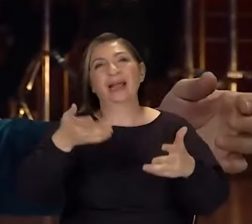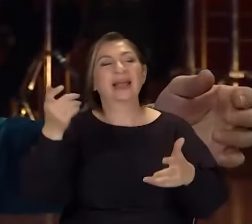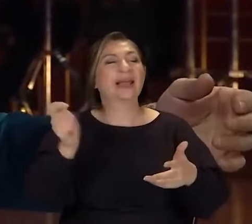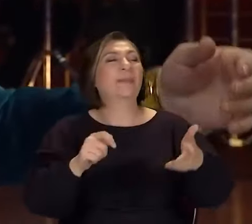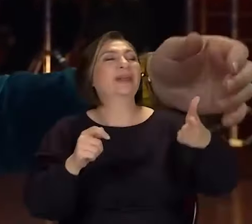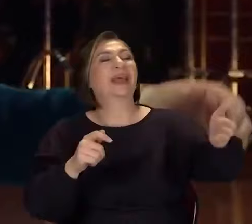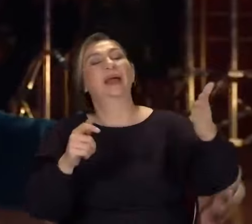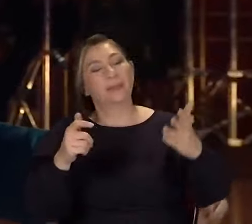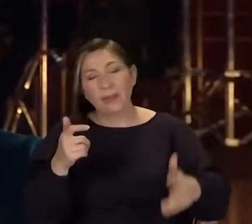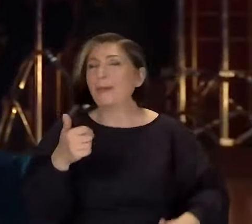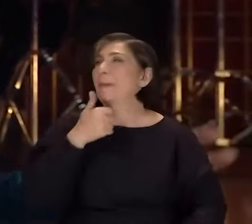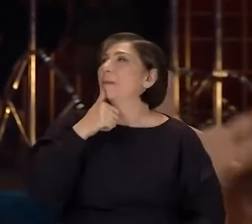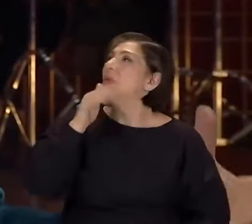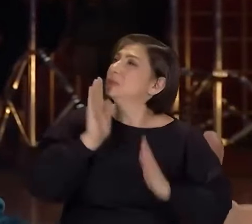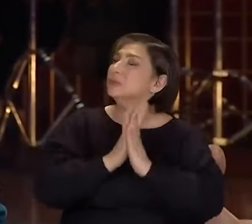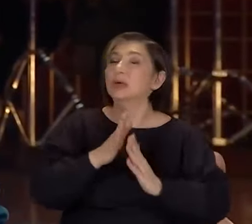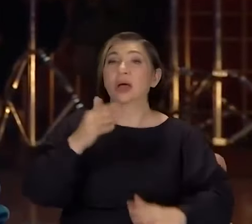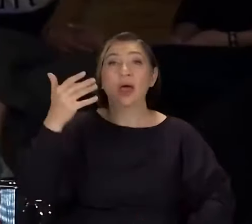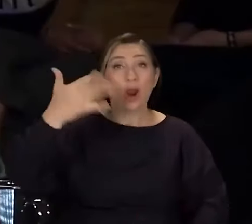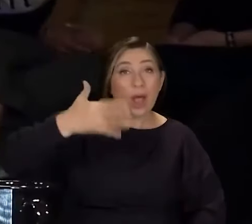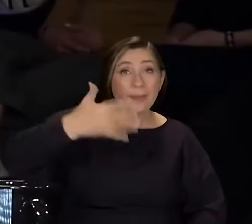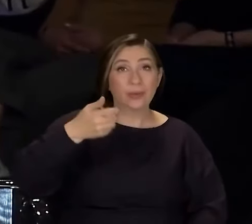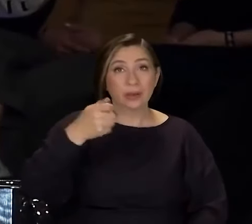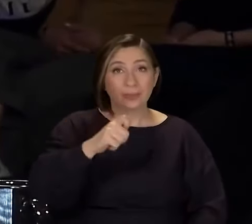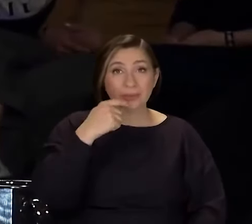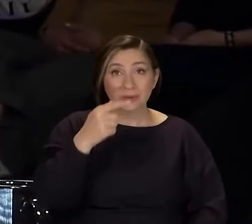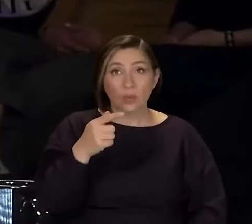kapat ya şunu desen tamam baba der. Rapi kapat dedin mi?